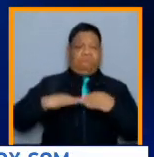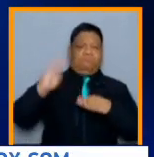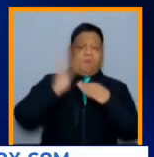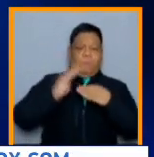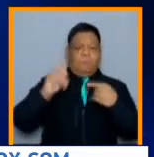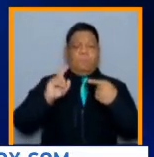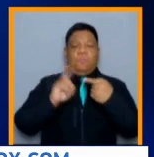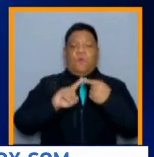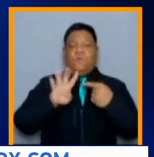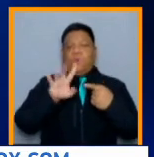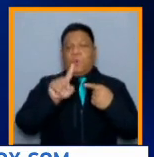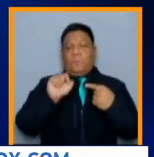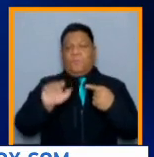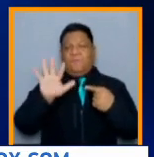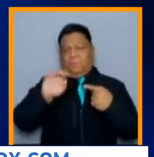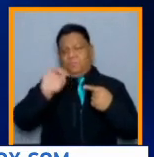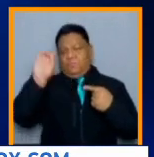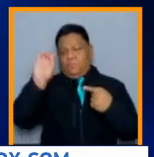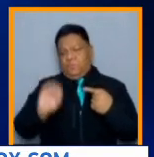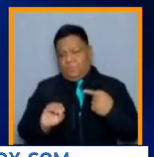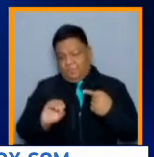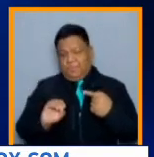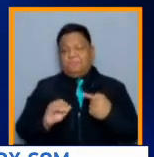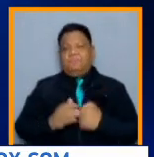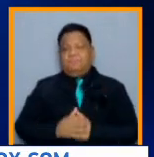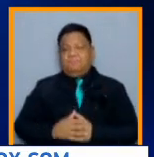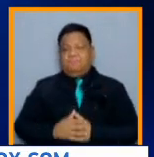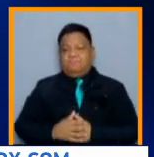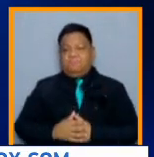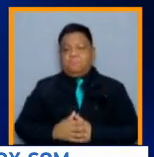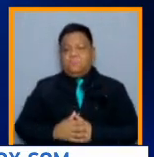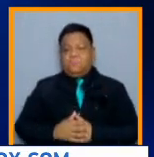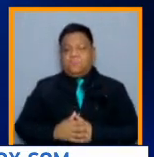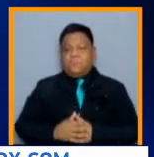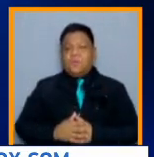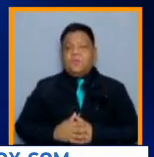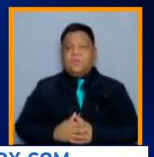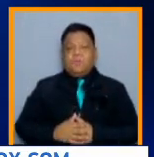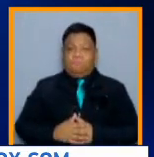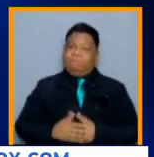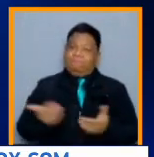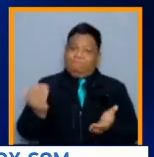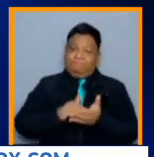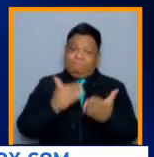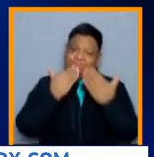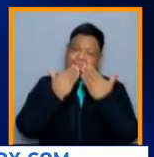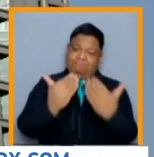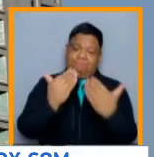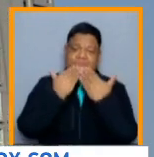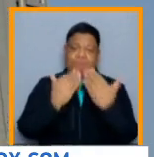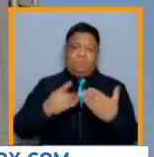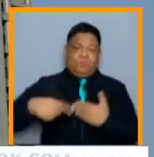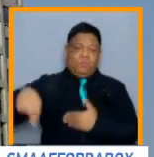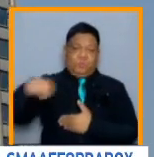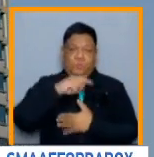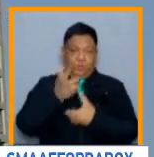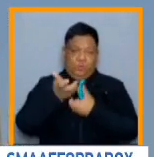41.5% total day people audience share. Muli, maraming salamat po sa iyong tiwala, mga kapuso.